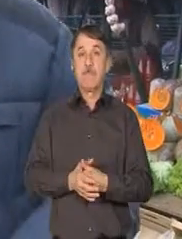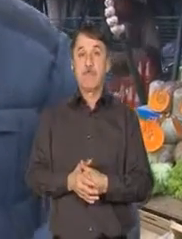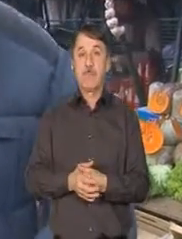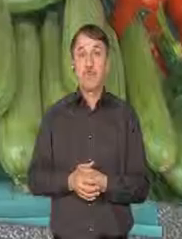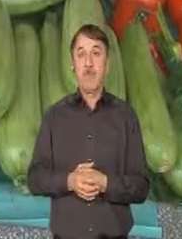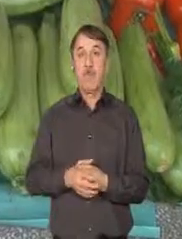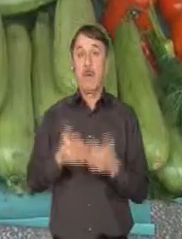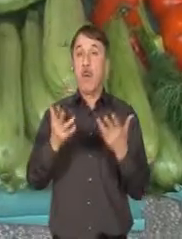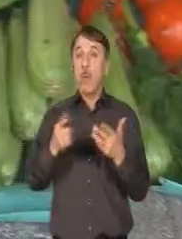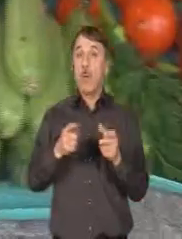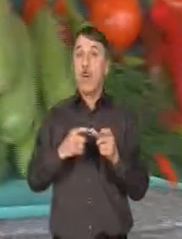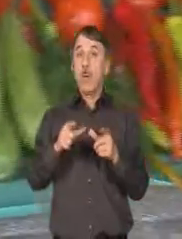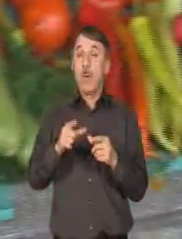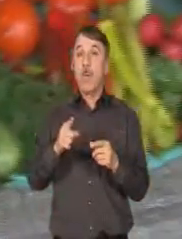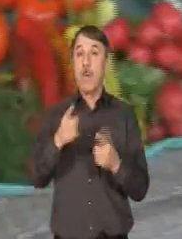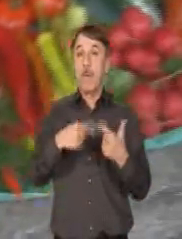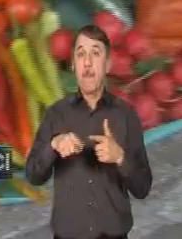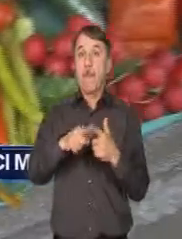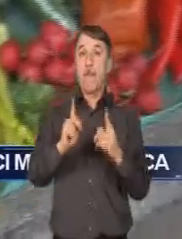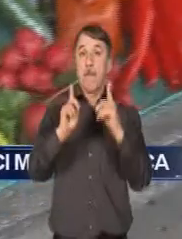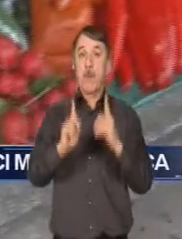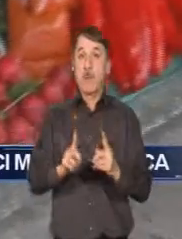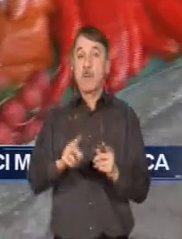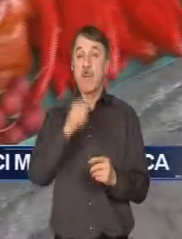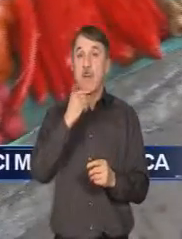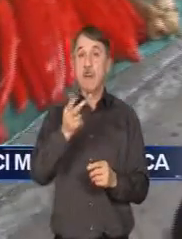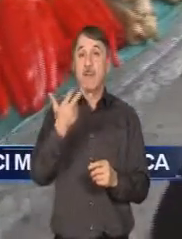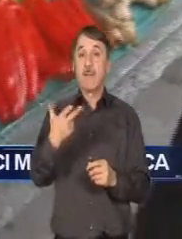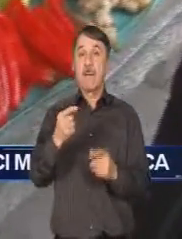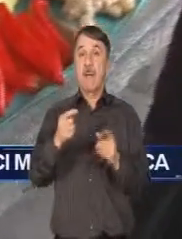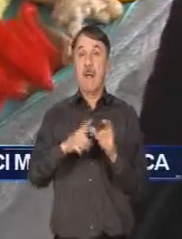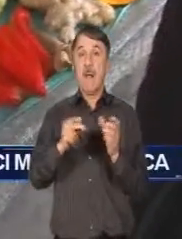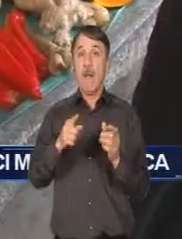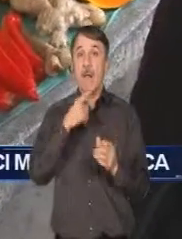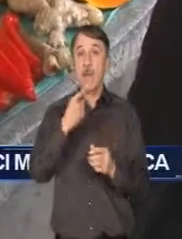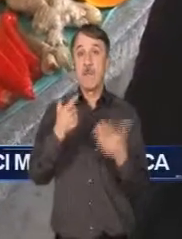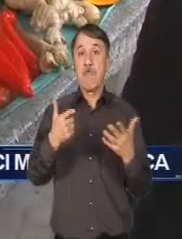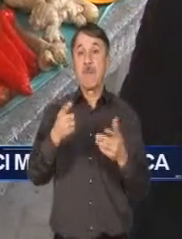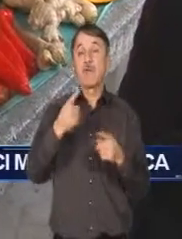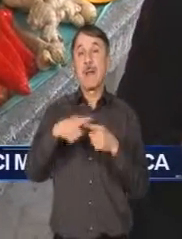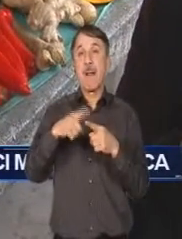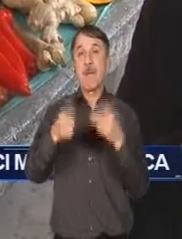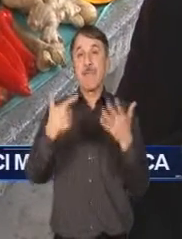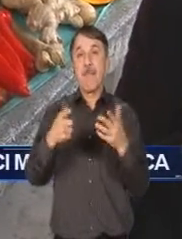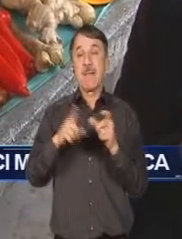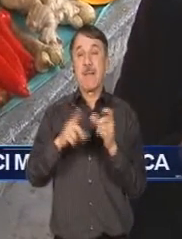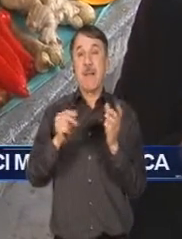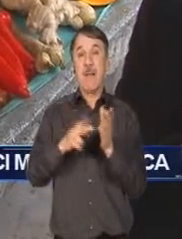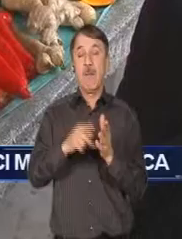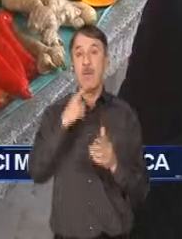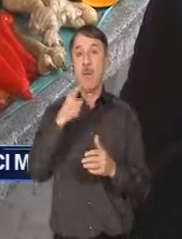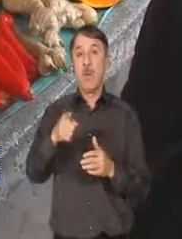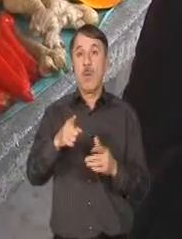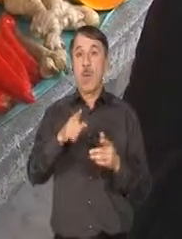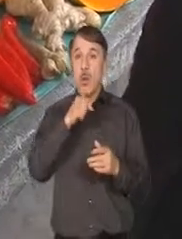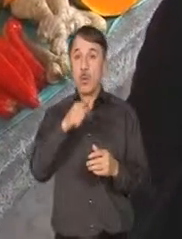tako. Luk i krompir na ribljoj pijaci koštaju 50 dinara, šargarepa 70 dinara, dok španać košta